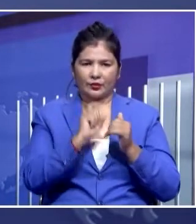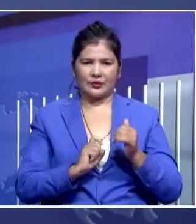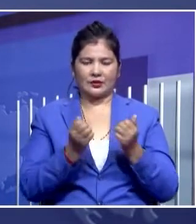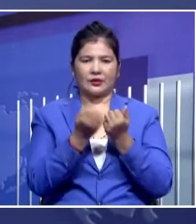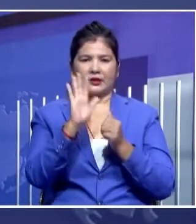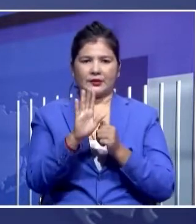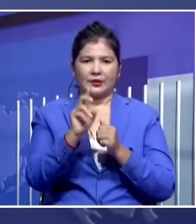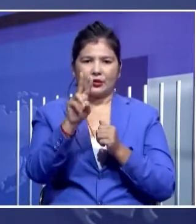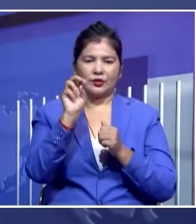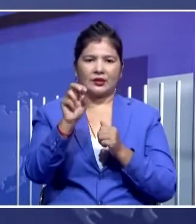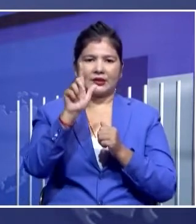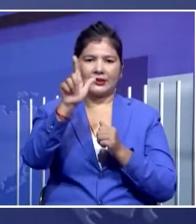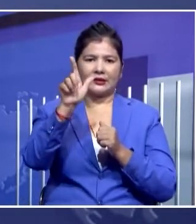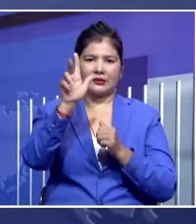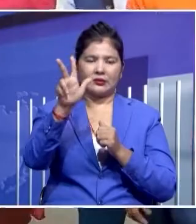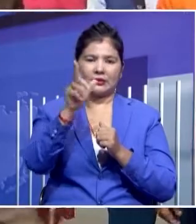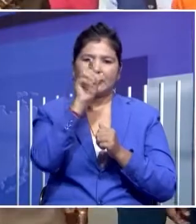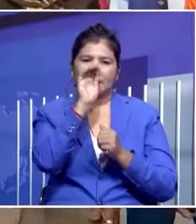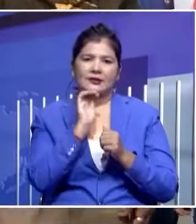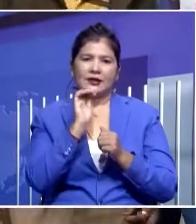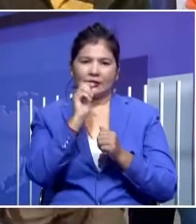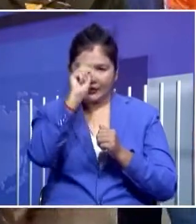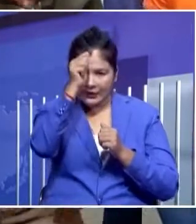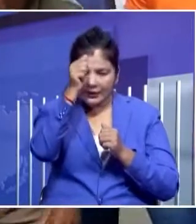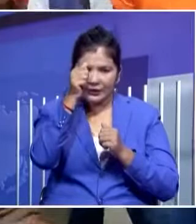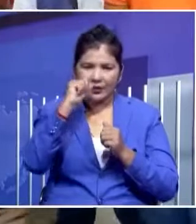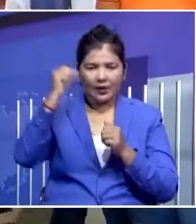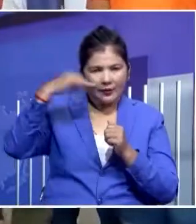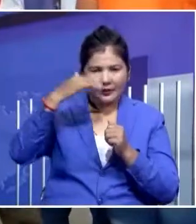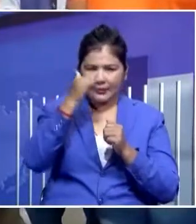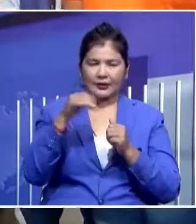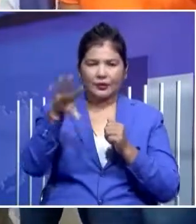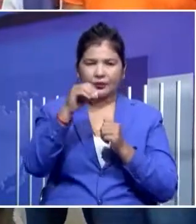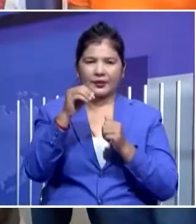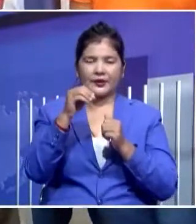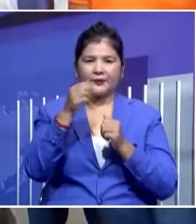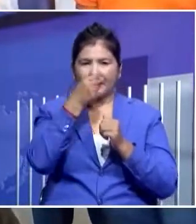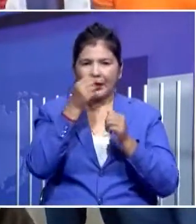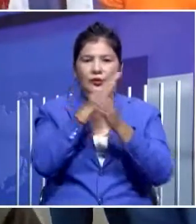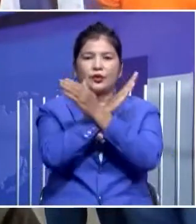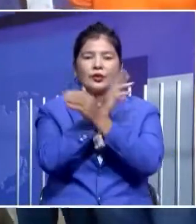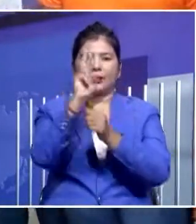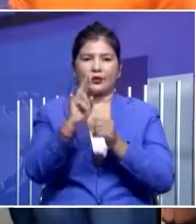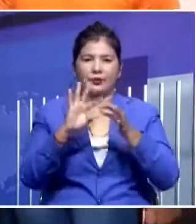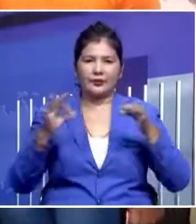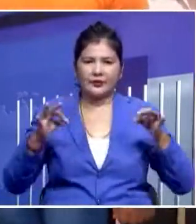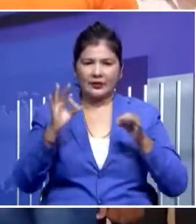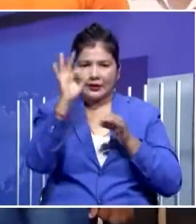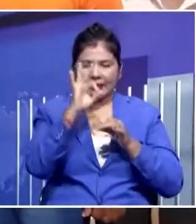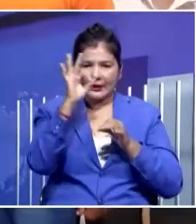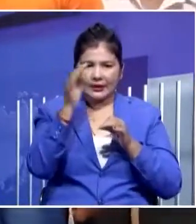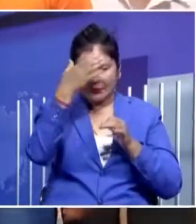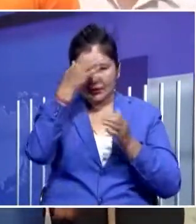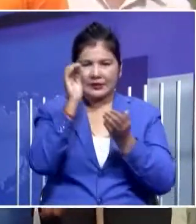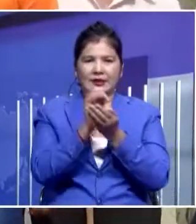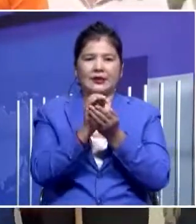छन् 2078 साल कार्तिकमा परेको अविरल वर्षाका कारण आफ्नो पुरै गाउँ जोखिममा रहेको भन्दै विभिन्न निकायमा आफ्ना समस्या राख्दा